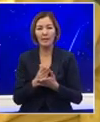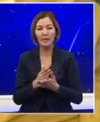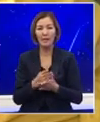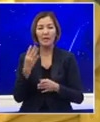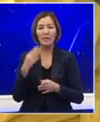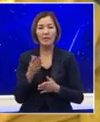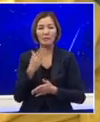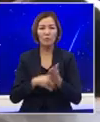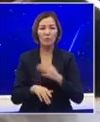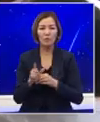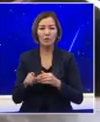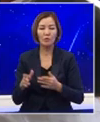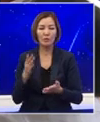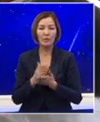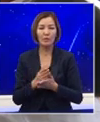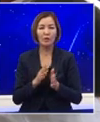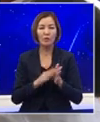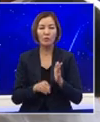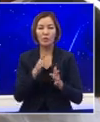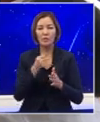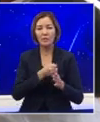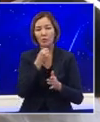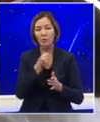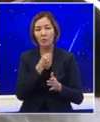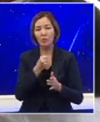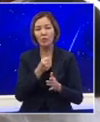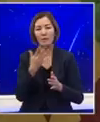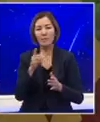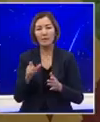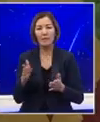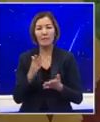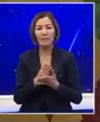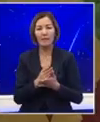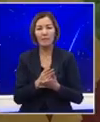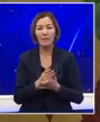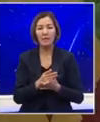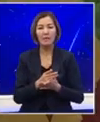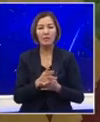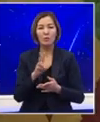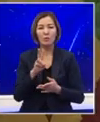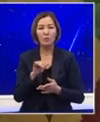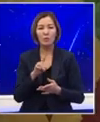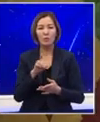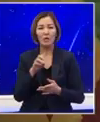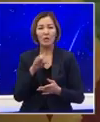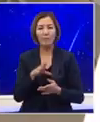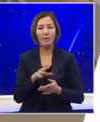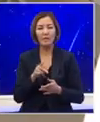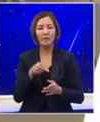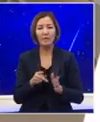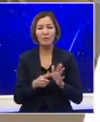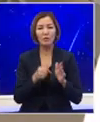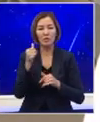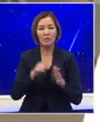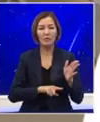Олардың арасында 40 мүмкіндігі шектеулі жан 90 жастан асқан 5 адам бар. Солардың бірі Нұрахмет Анықбаев. Аталған мекемеге